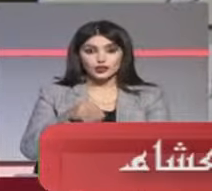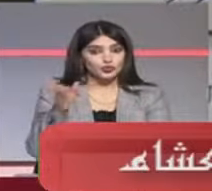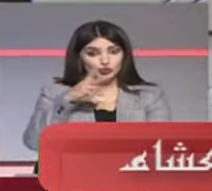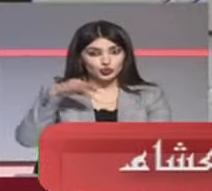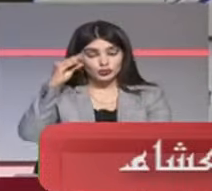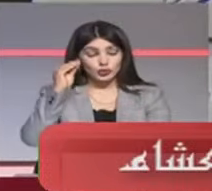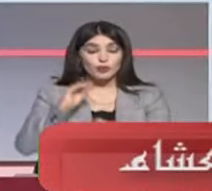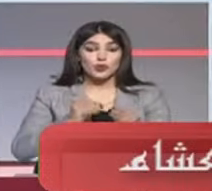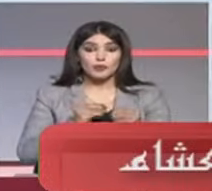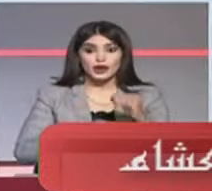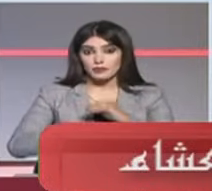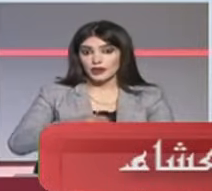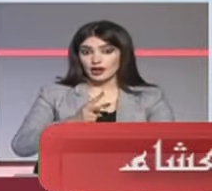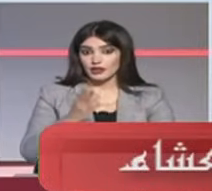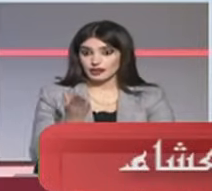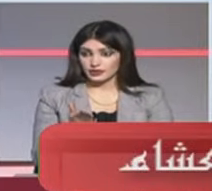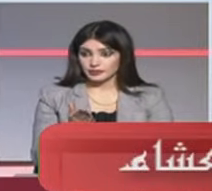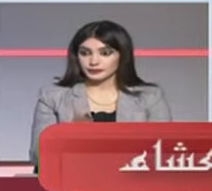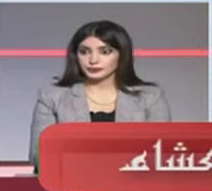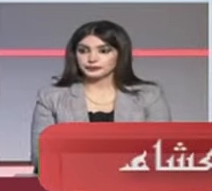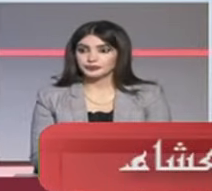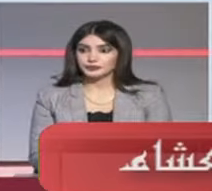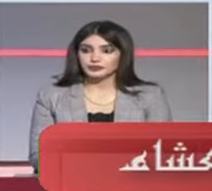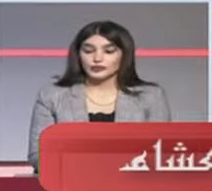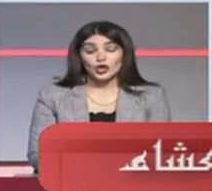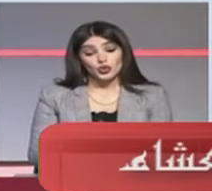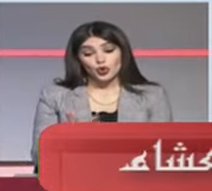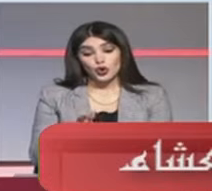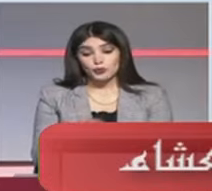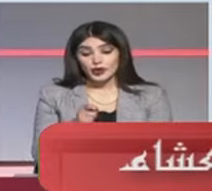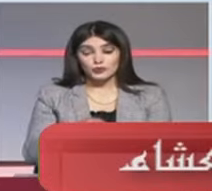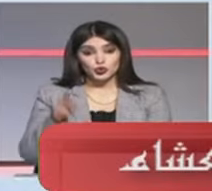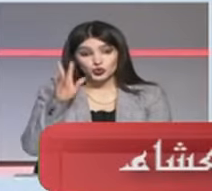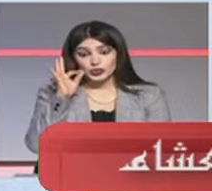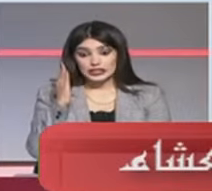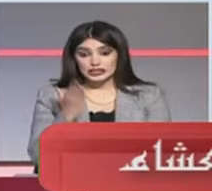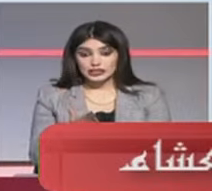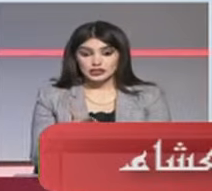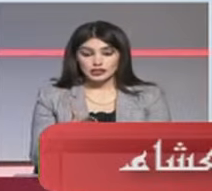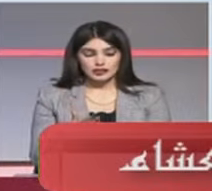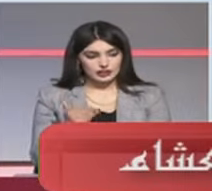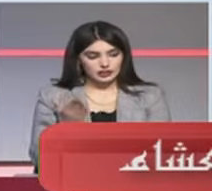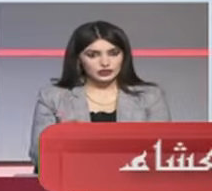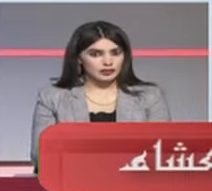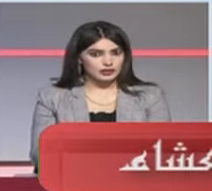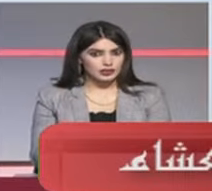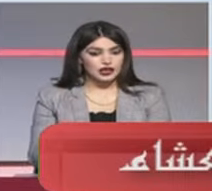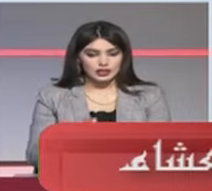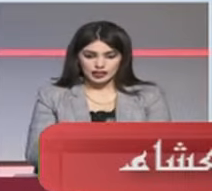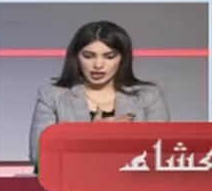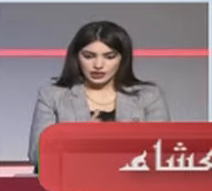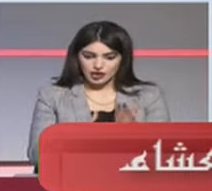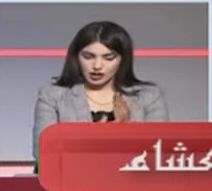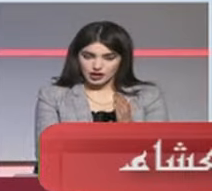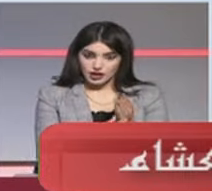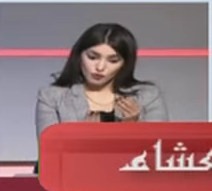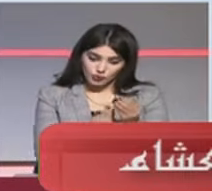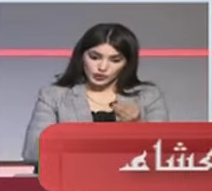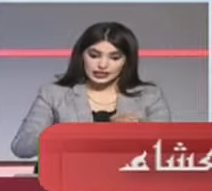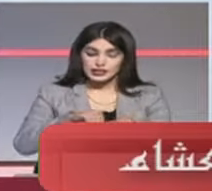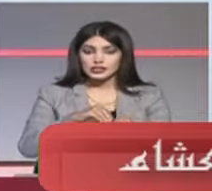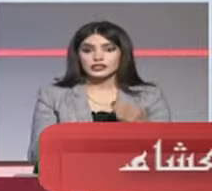تازما وبالتالي اه لابد لتونس ان تعب تعب قروض اضافيه جديده